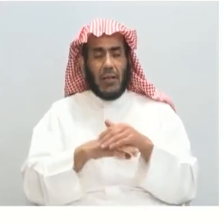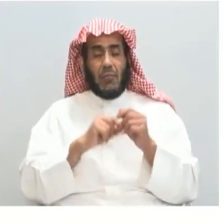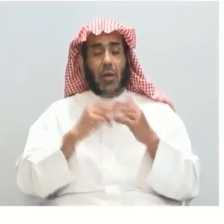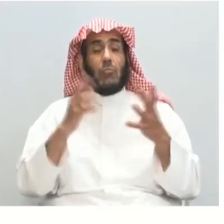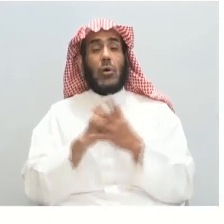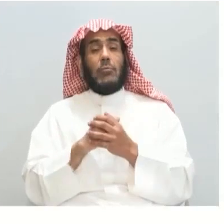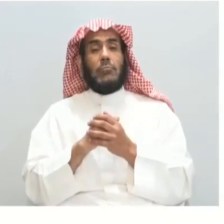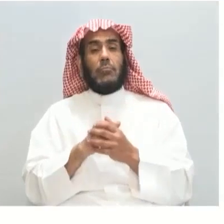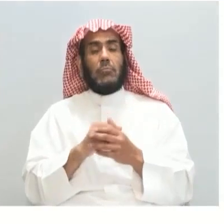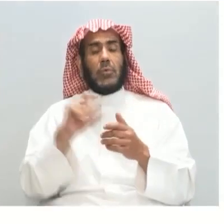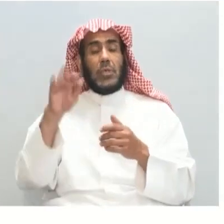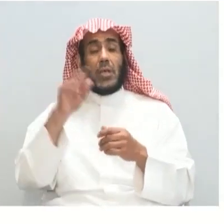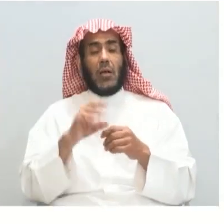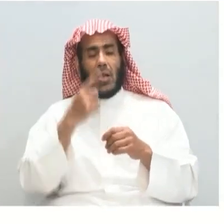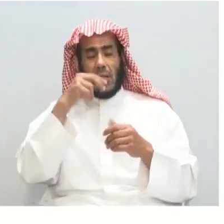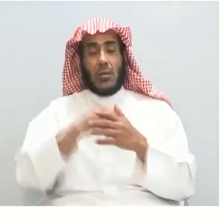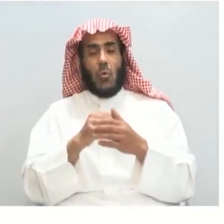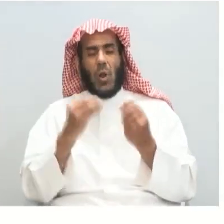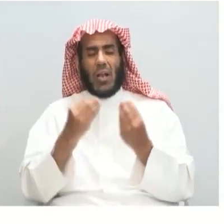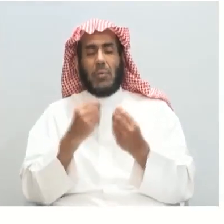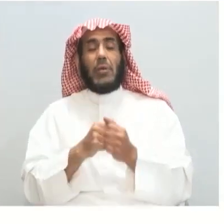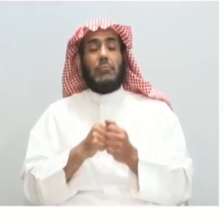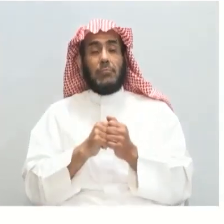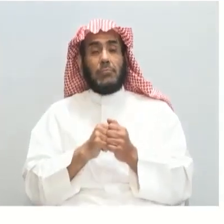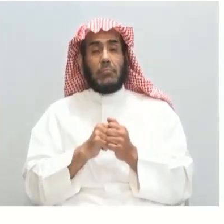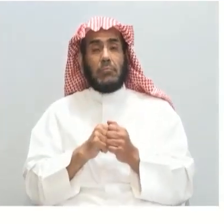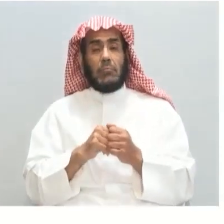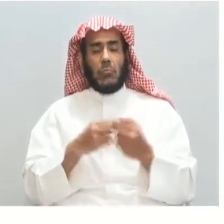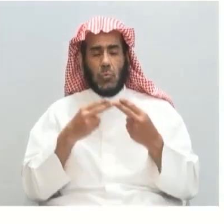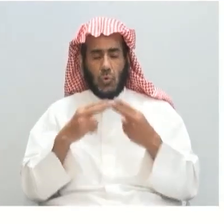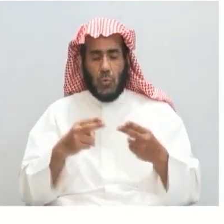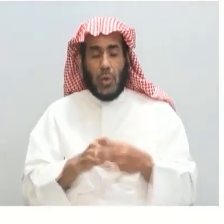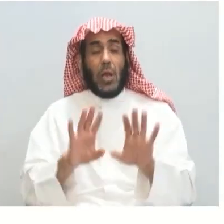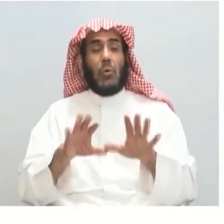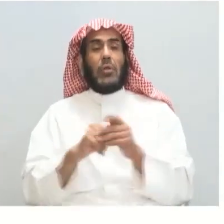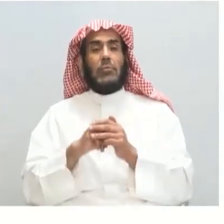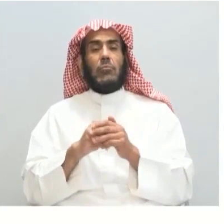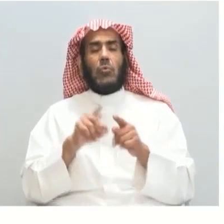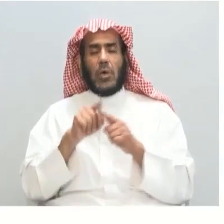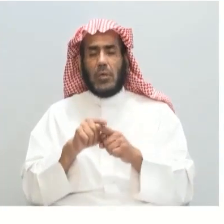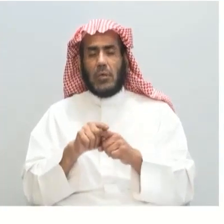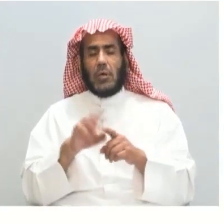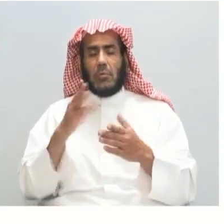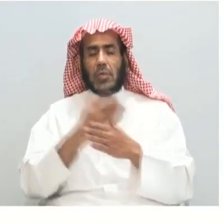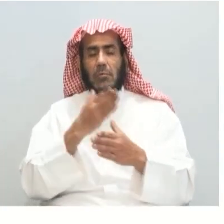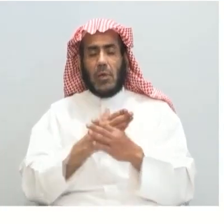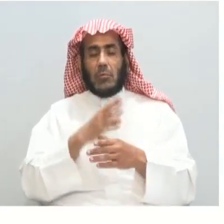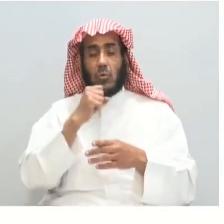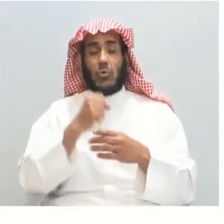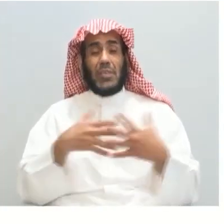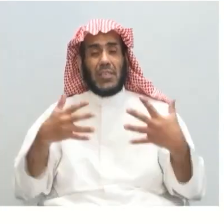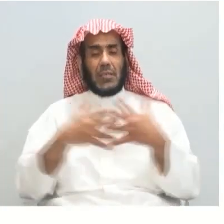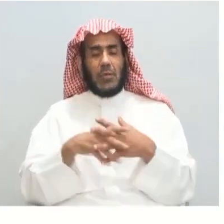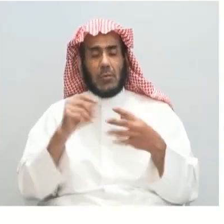فاغلبها يخضع لهذه الصيق والقليل منها يقبل على وضعه وهذا من اسباب صعوبه اندماج